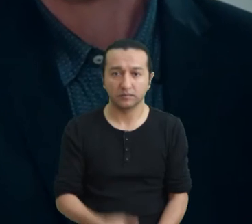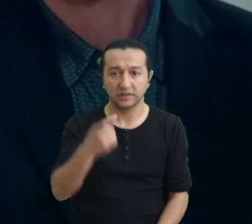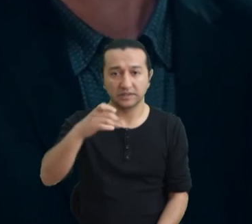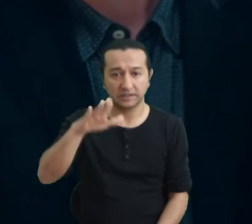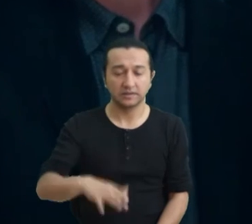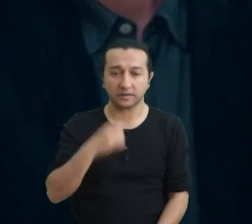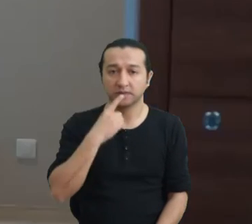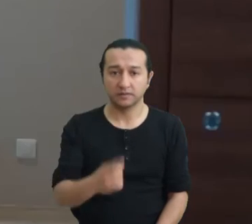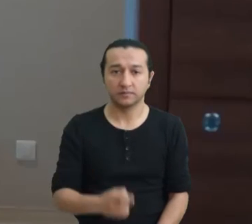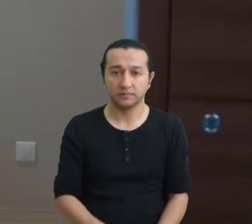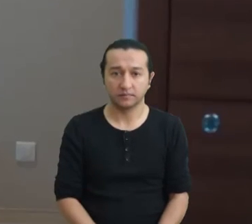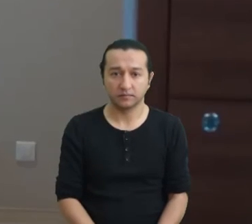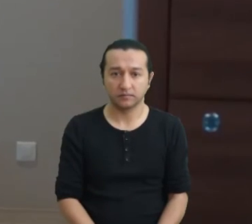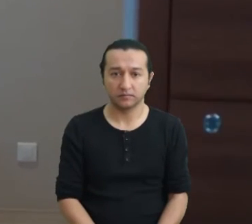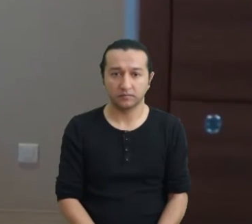İndir silahını.